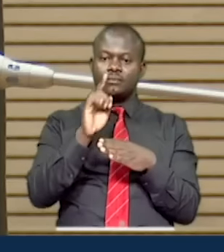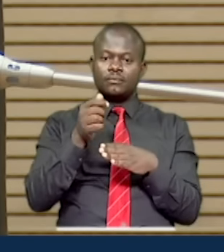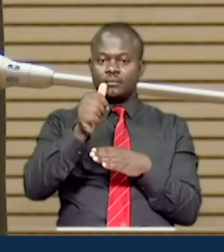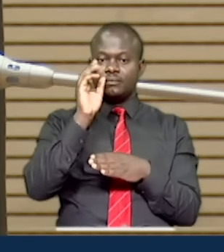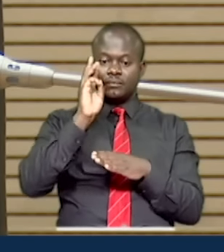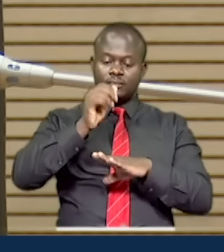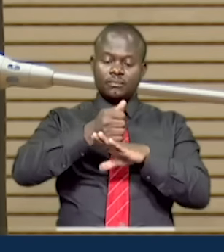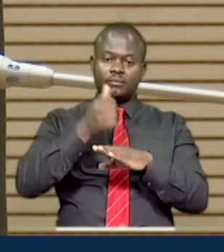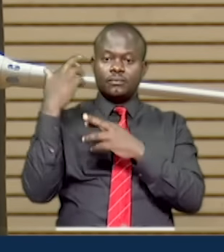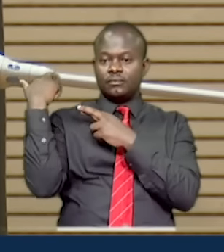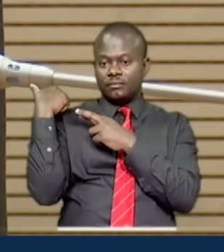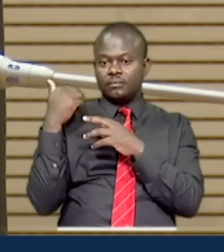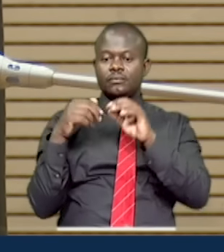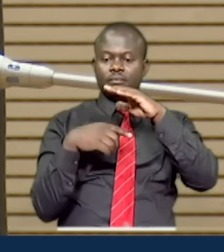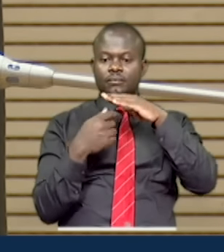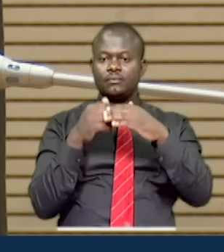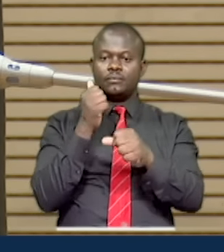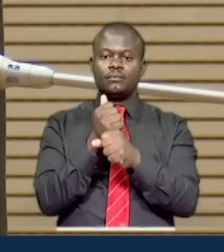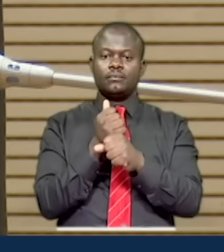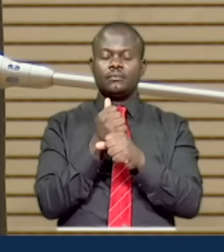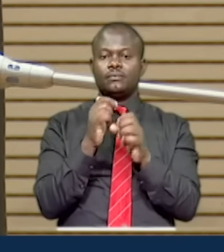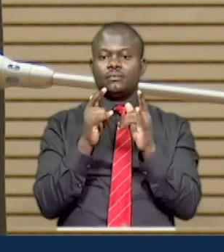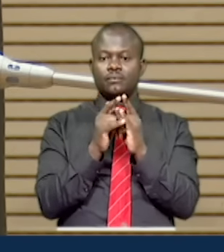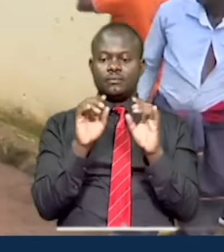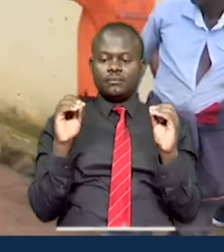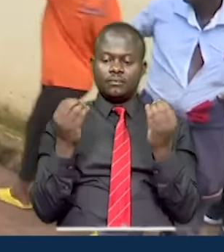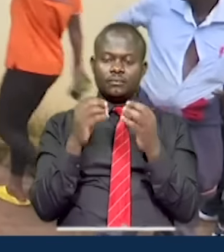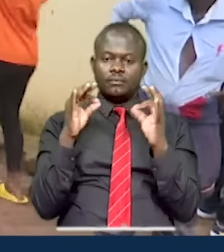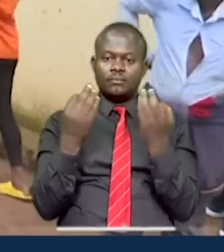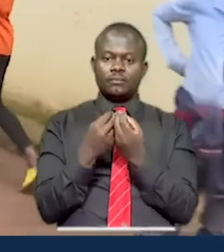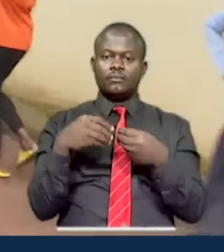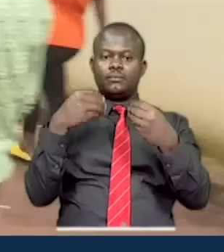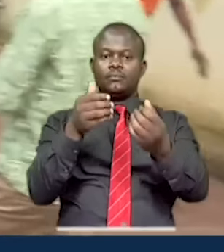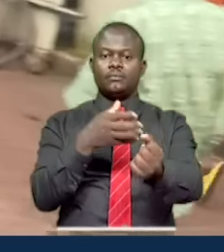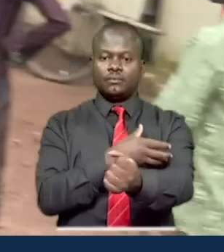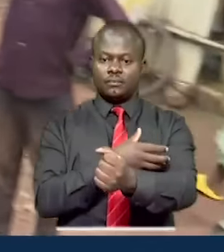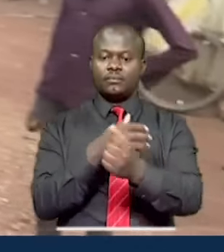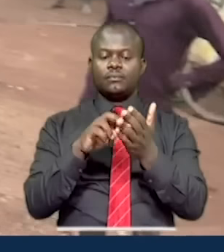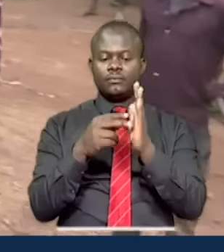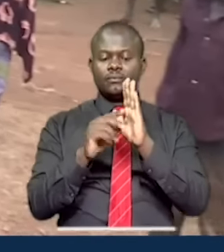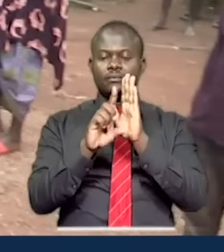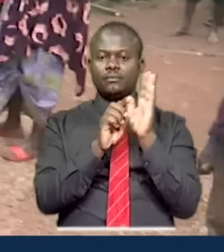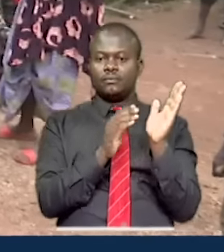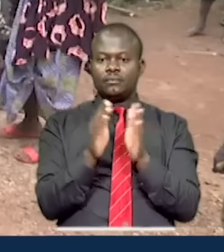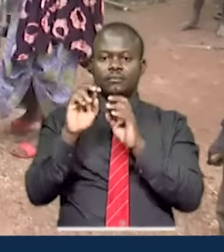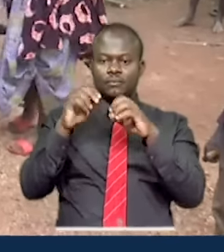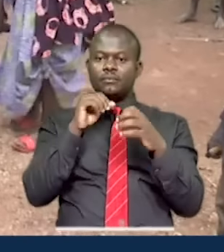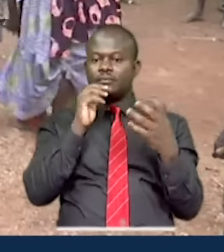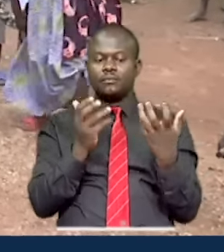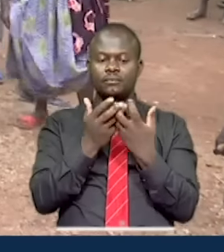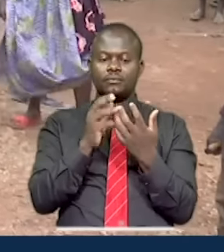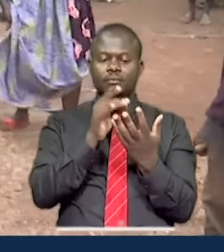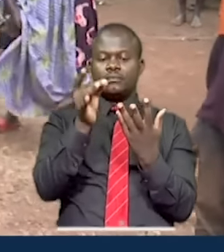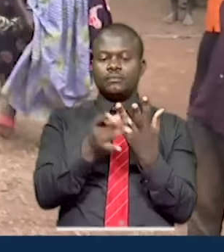rizagena inshingano imiterere n'imikorere by'inama y'umuryango izahabwa ububasha. Uyu mushinga w'itegeko uteganya ko kudahuza ko